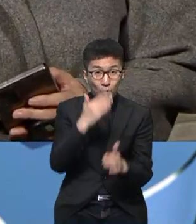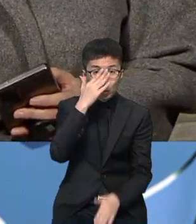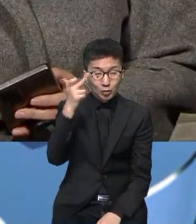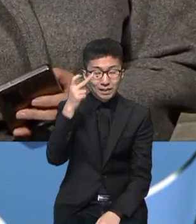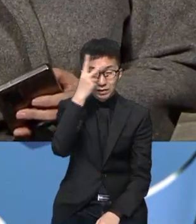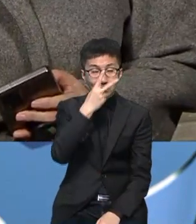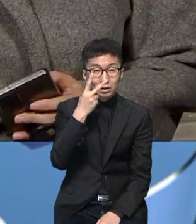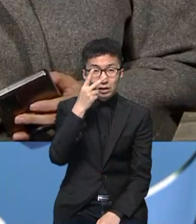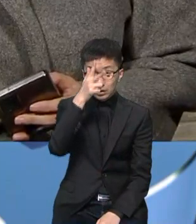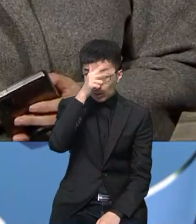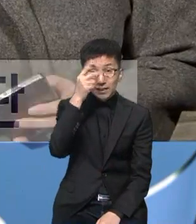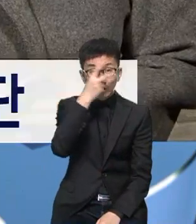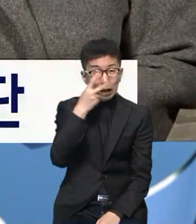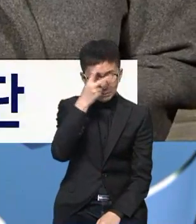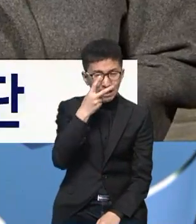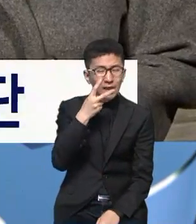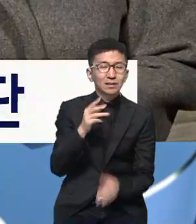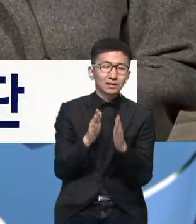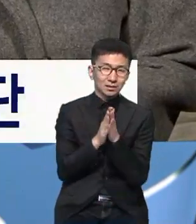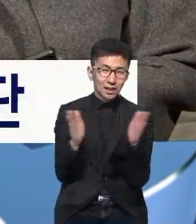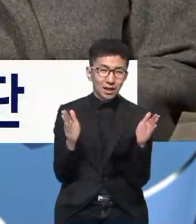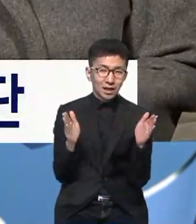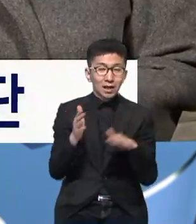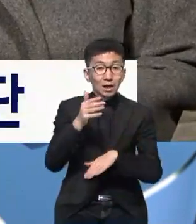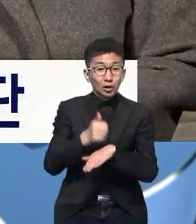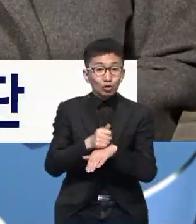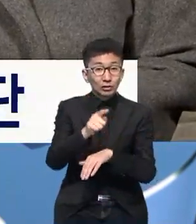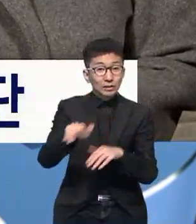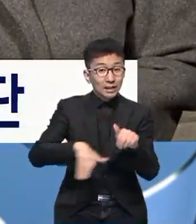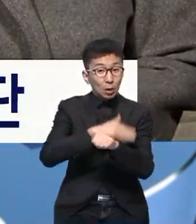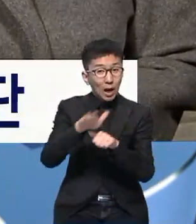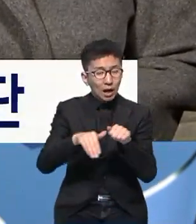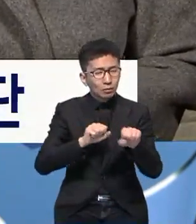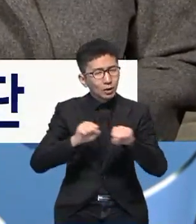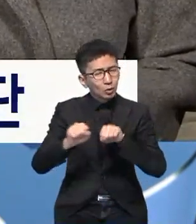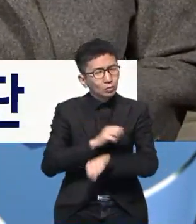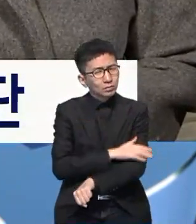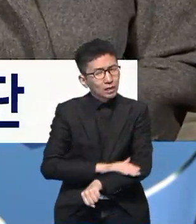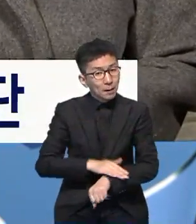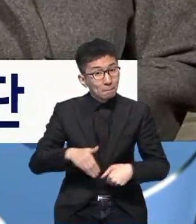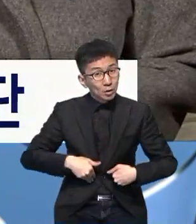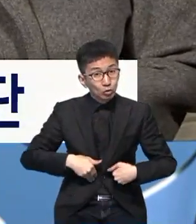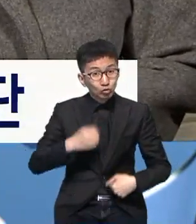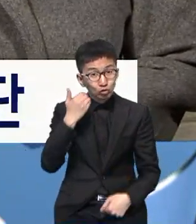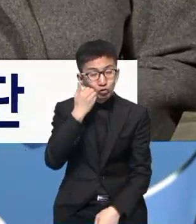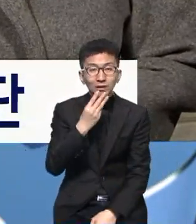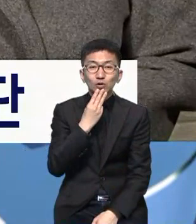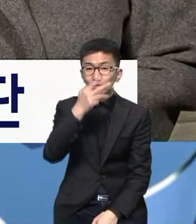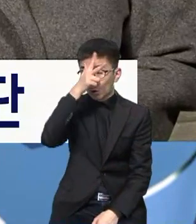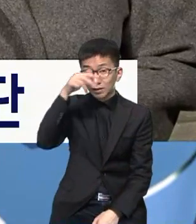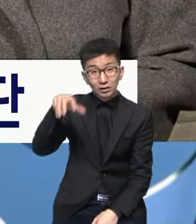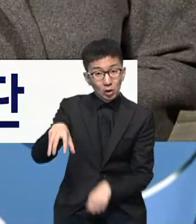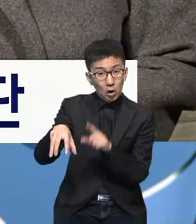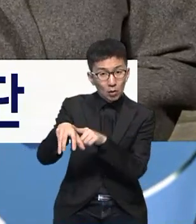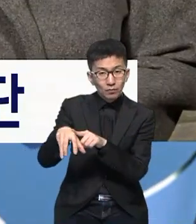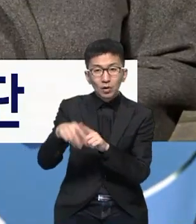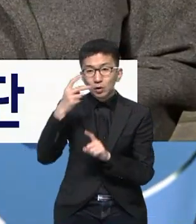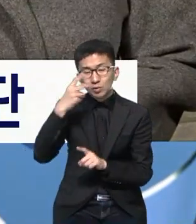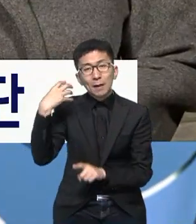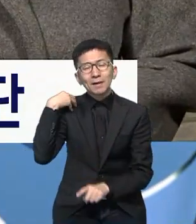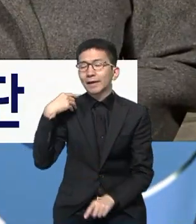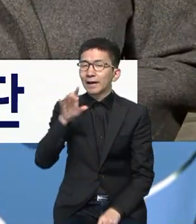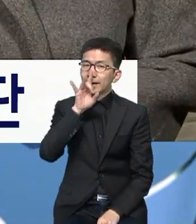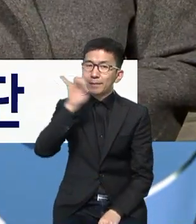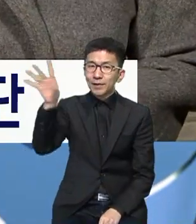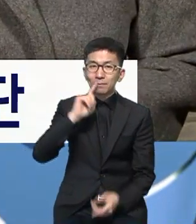감찰 대상이 된 상황에서 함께 참사 당일 상황 대응을 했어야 하는 서울경찰청은 수사 주체로